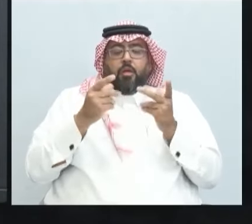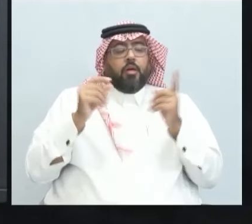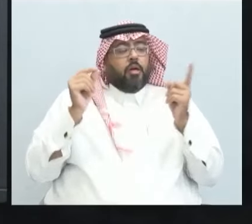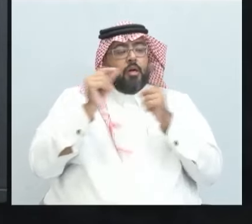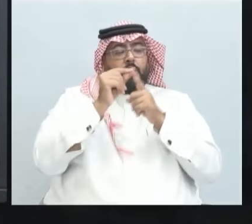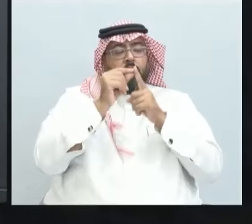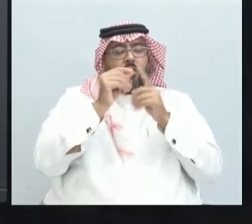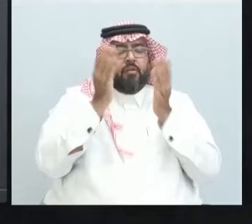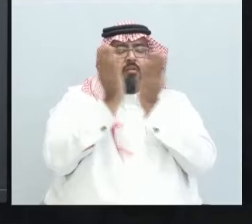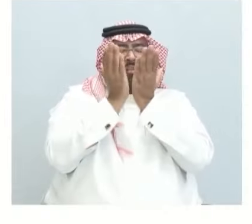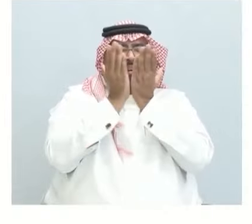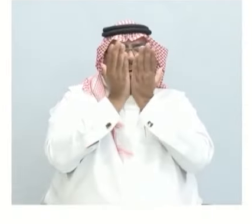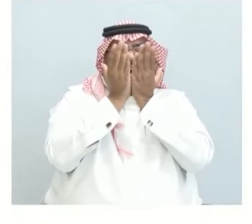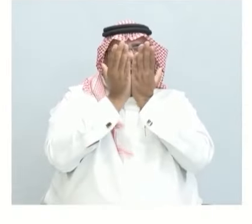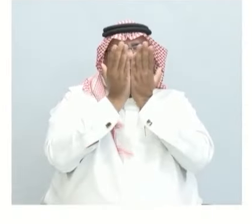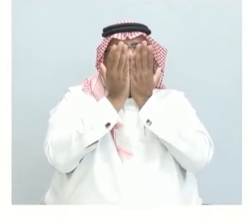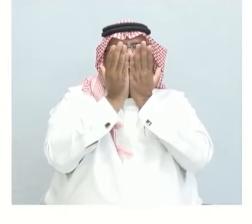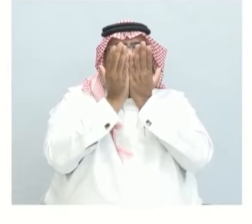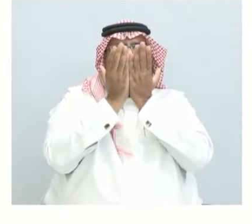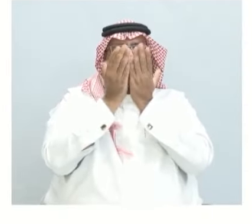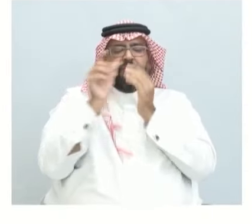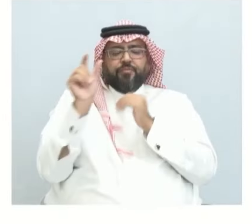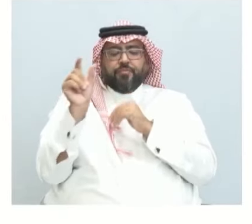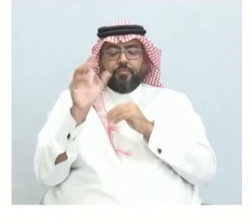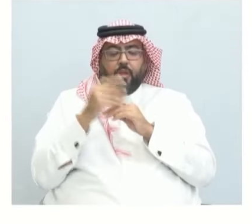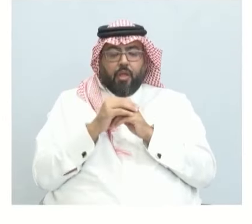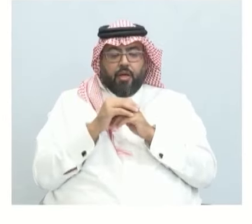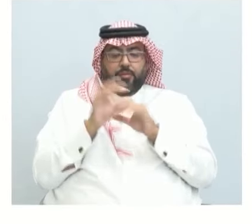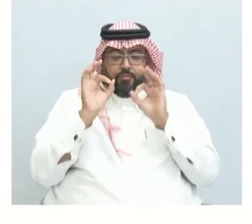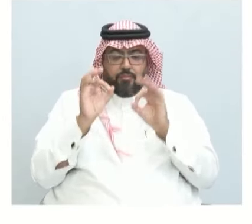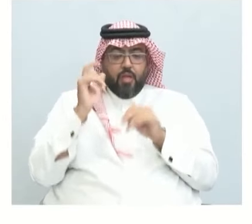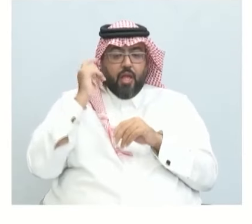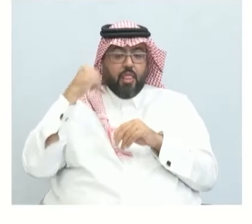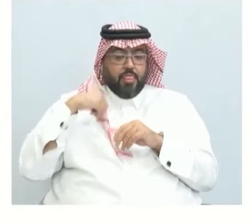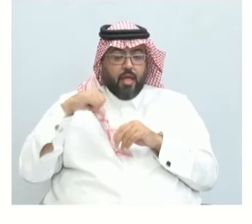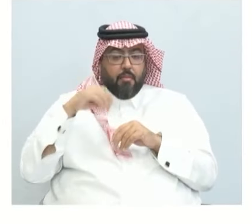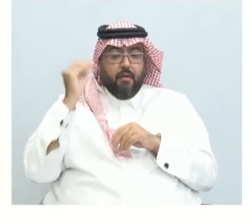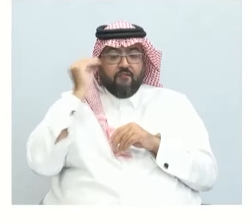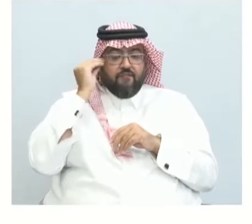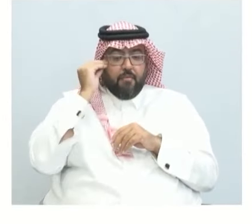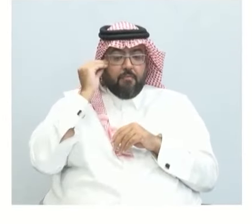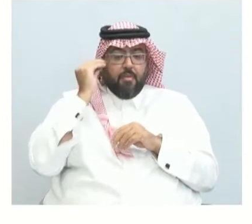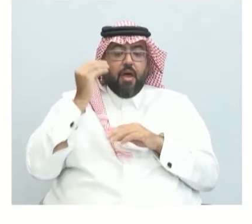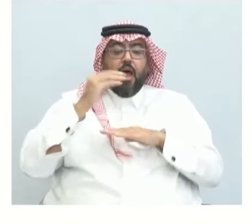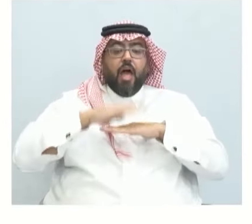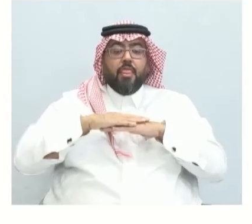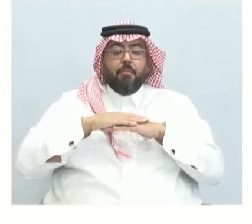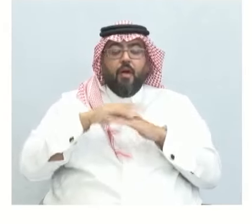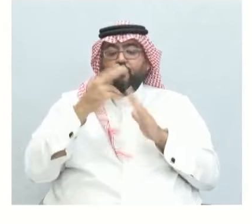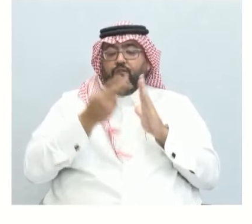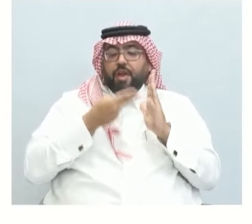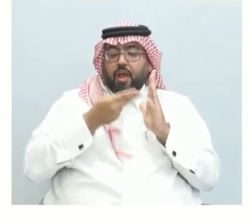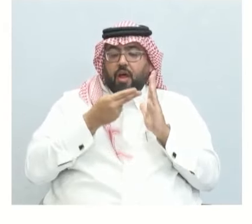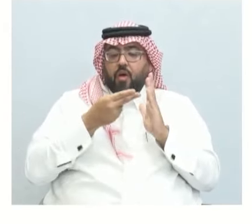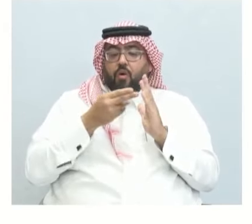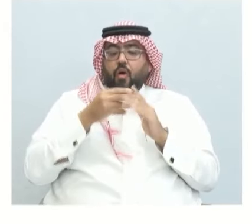الوحده في الادب القديم اهداف الوحده ان يحدد الطالب مفهوم الادب ان تعرف يعرف الطالب مفهوم الادب وفنونه